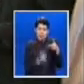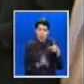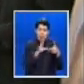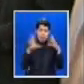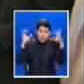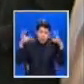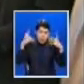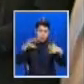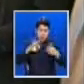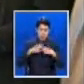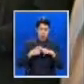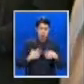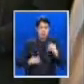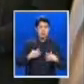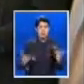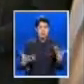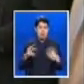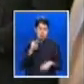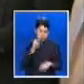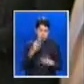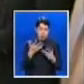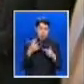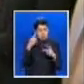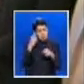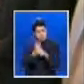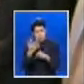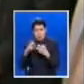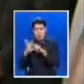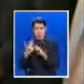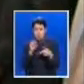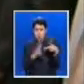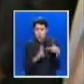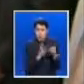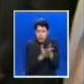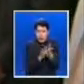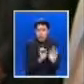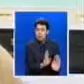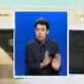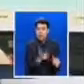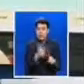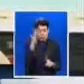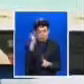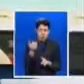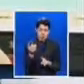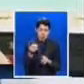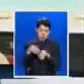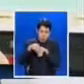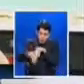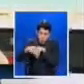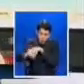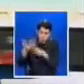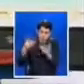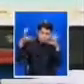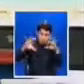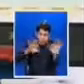นเนี่ยก็ไม่เดือดร้อนทั้งการบริโภคนะครับแล้วก็สำรองไว้บางส่วนสำหรับการปลูกต่อต้น